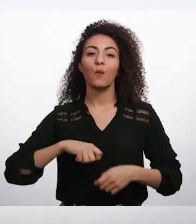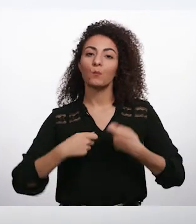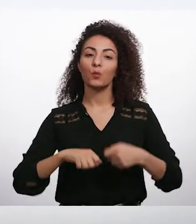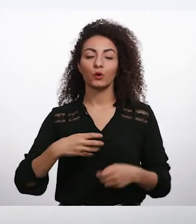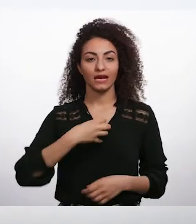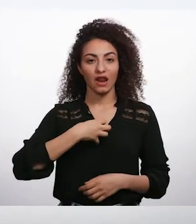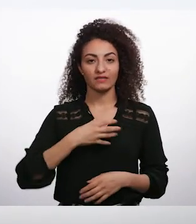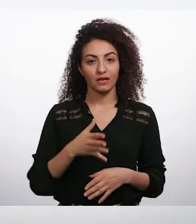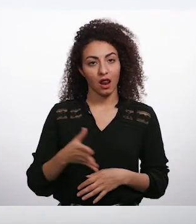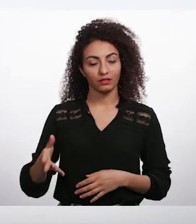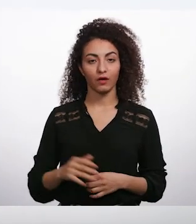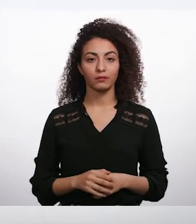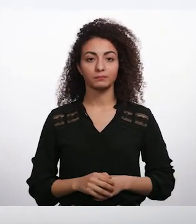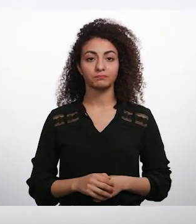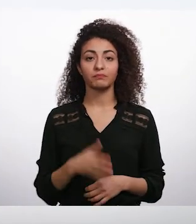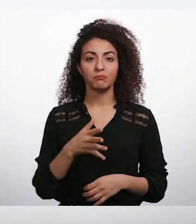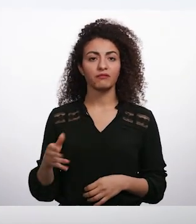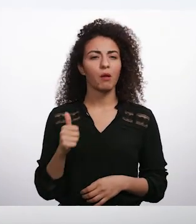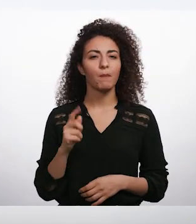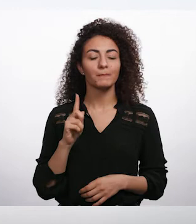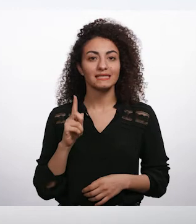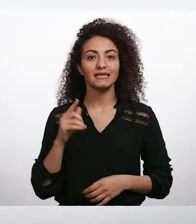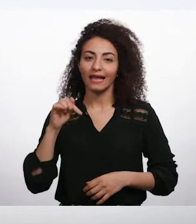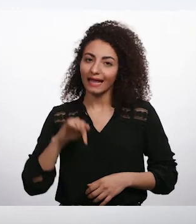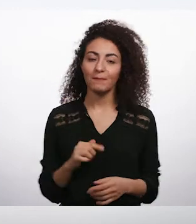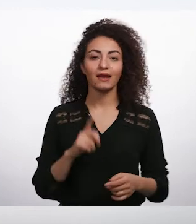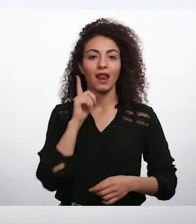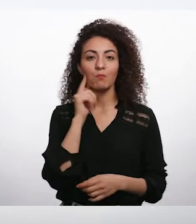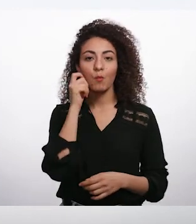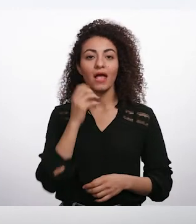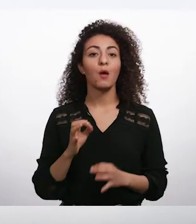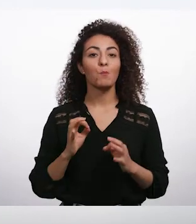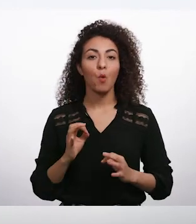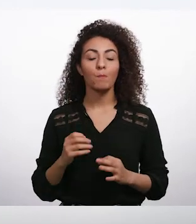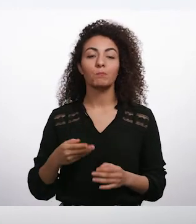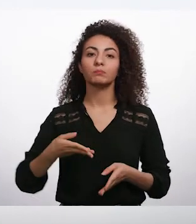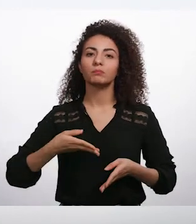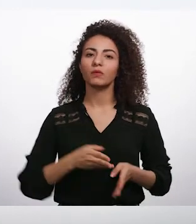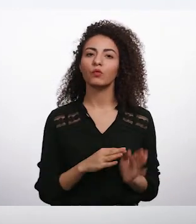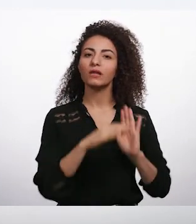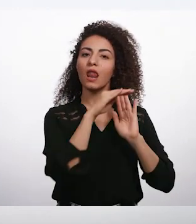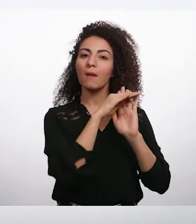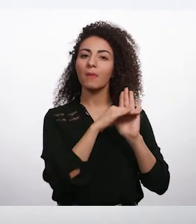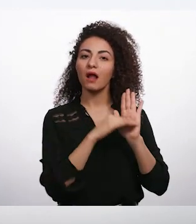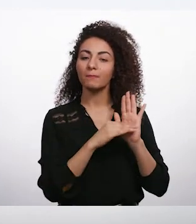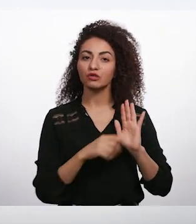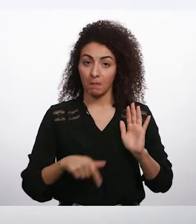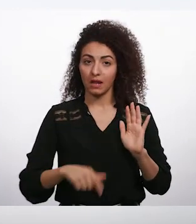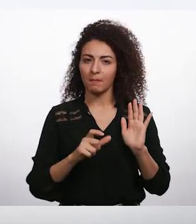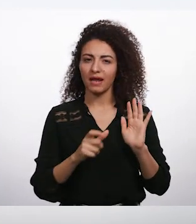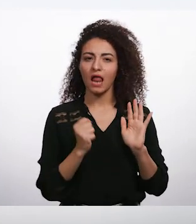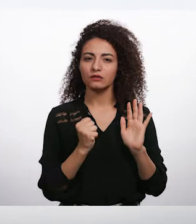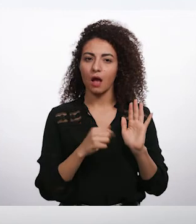عندهم. بالإضافة للأطفال، بما أنه دورنا كأهل وكقدوة لأطفالنا بهيدي المرحلة كتير